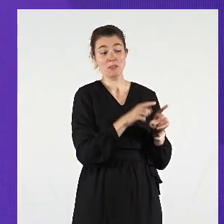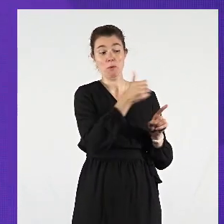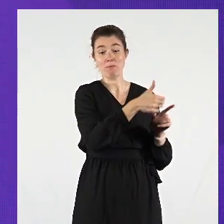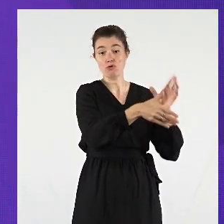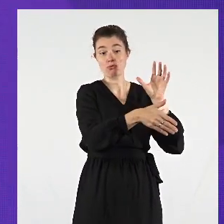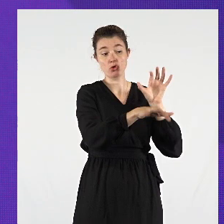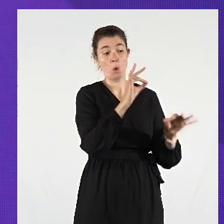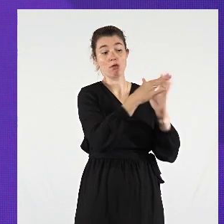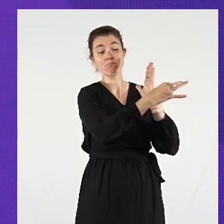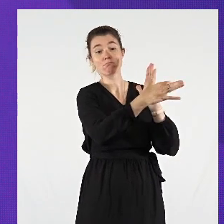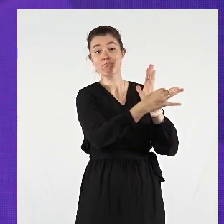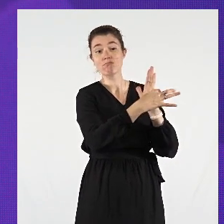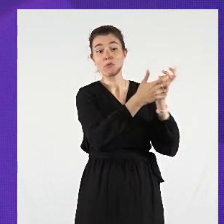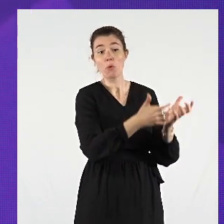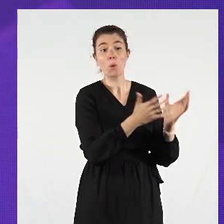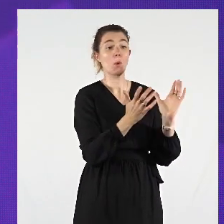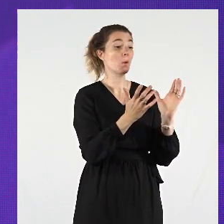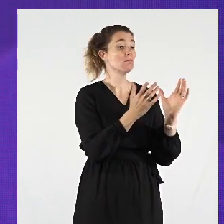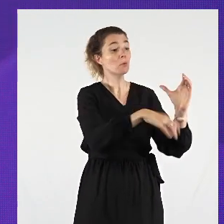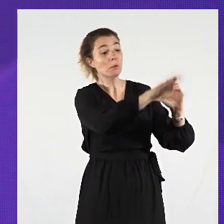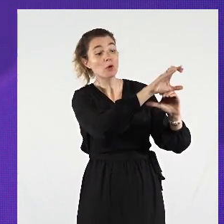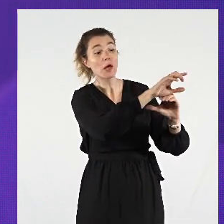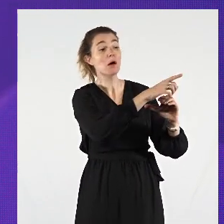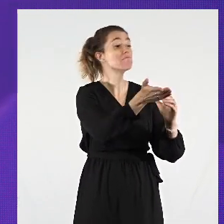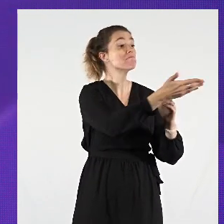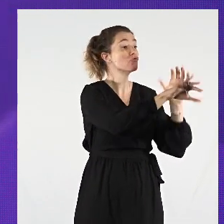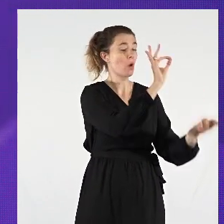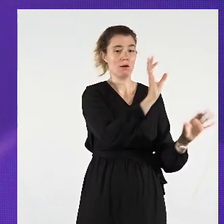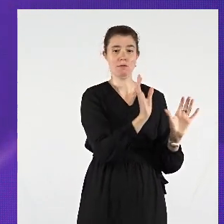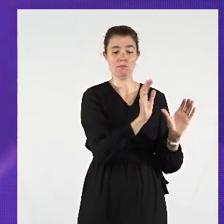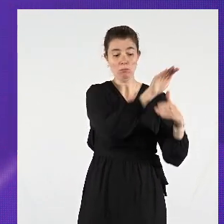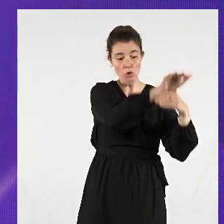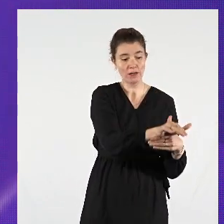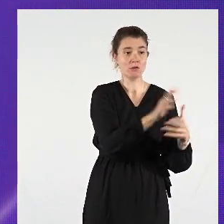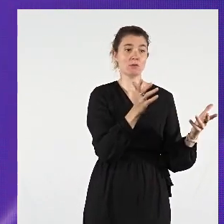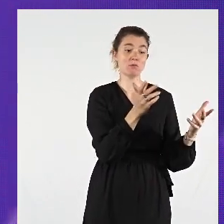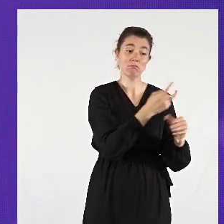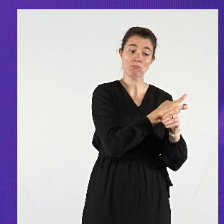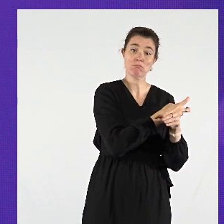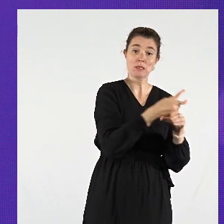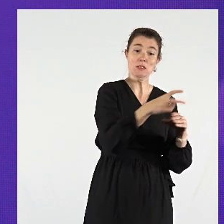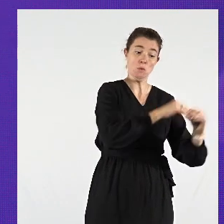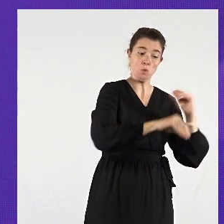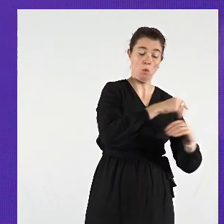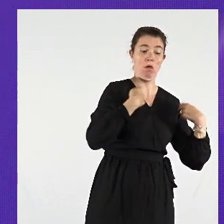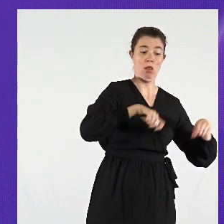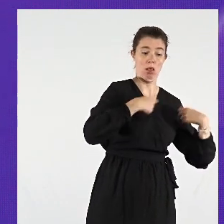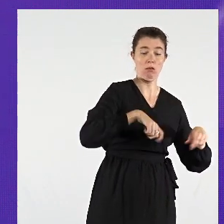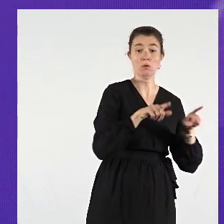à un régime complémentaire qu'ils se choisissent pour couvrir non seulement le risque du coût des soins, mais